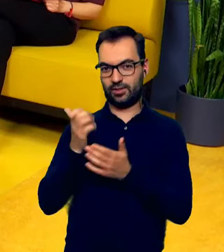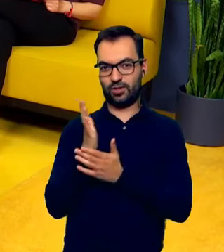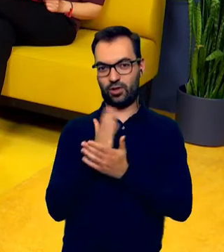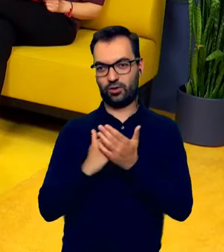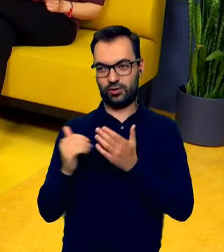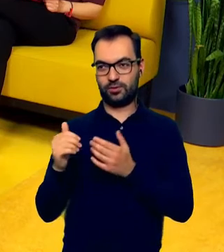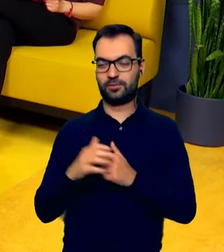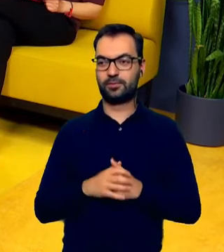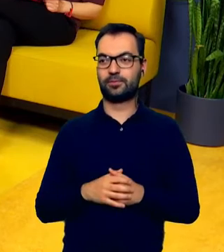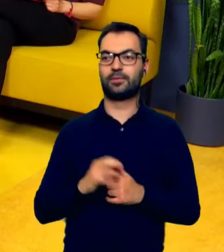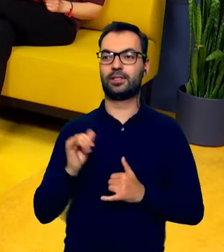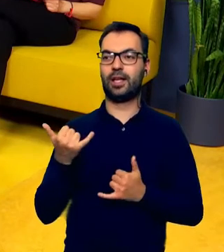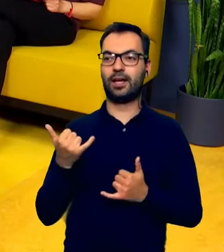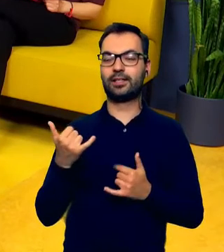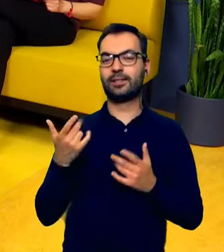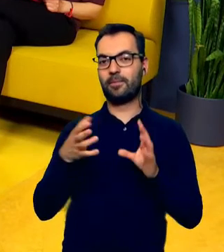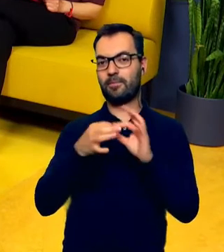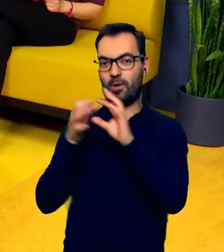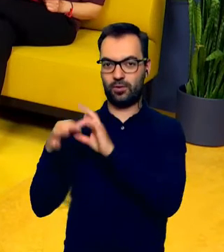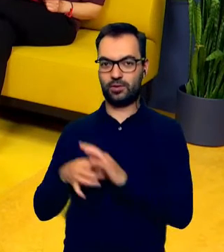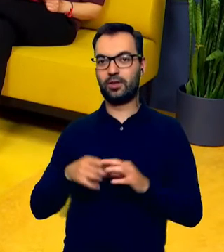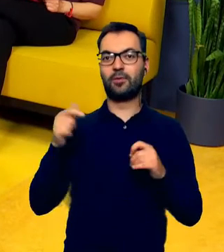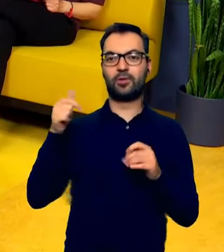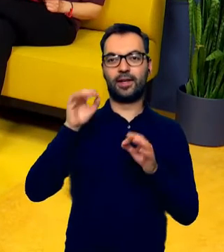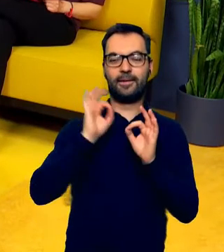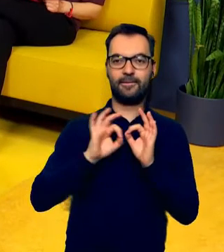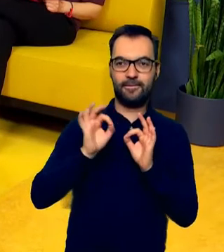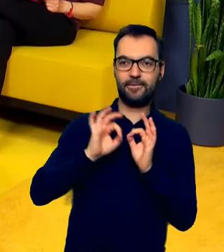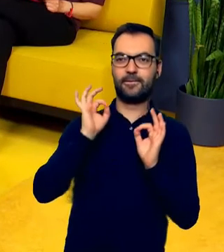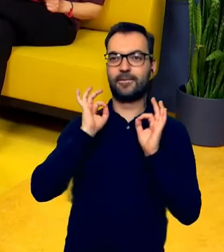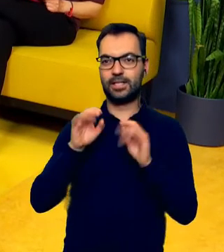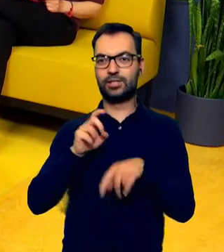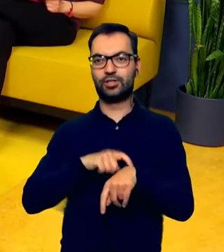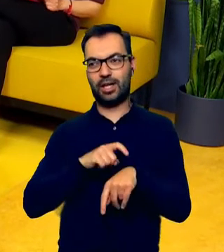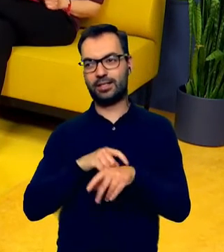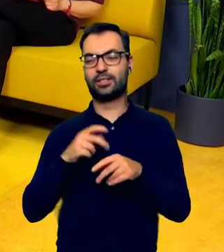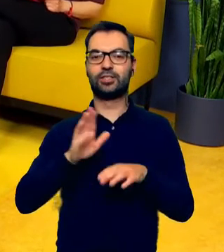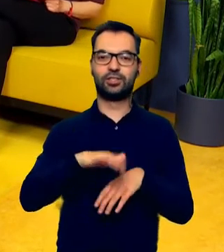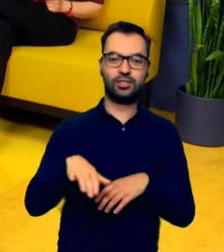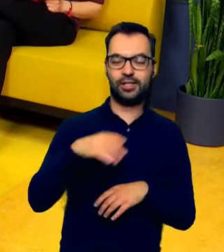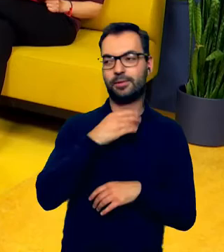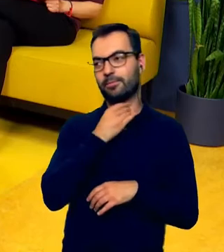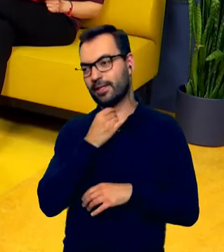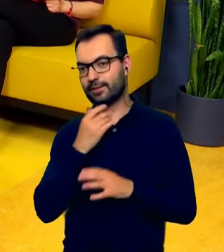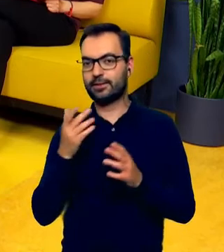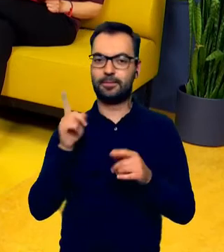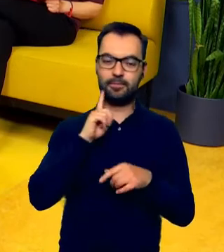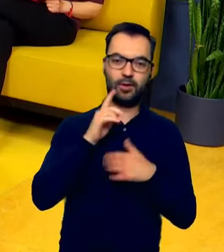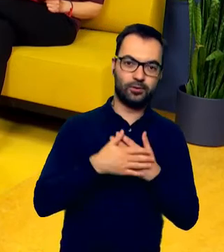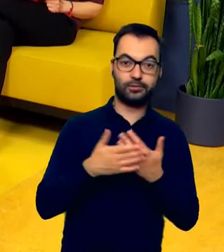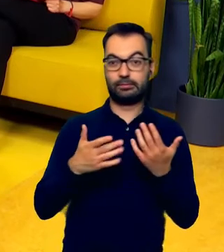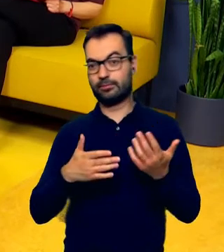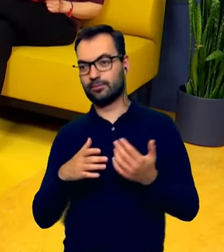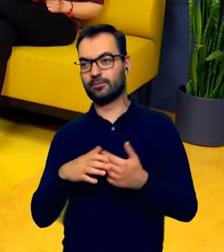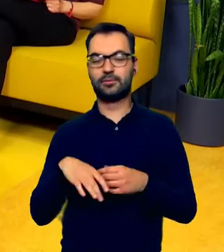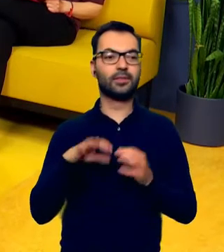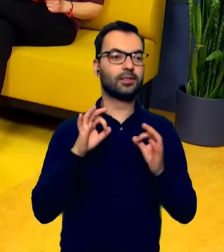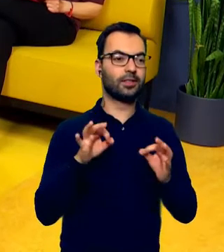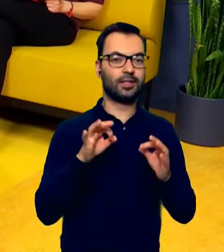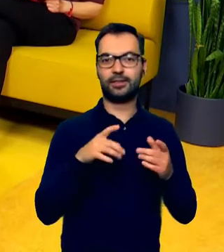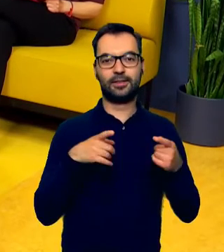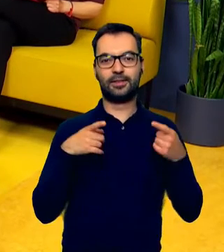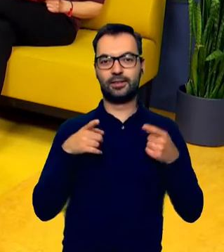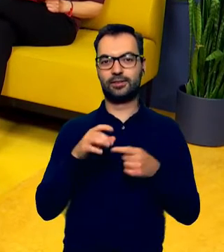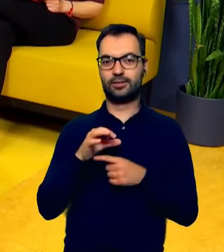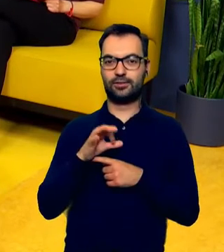z rozdziałów. Jak połączyć, bo wiesz, trzeba optymalizować czas, jednak wiesz, dzieci, psy, mężowie. A to teraz wiesz, trochę w